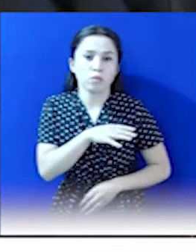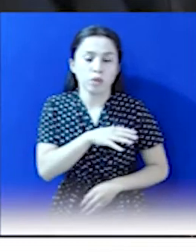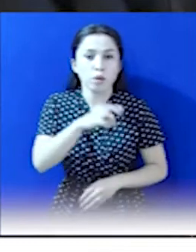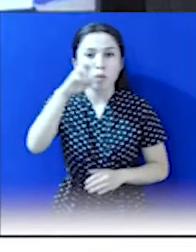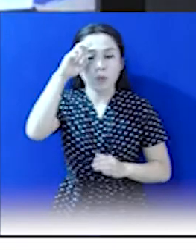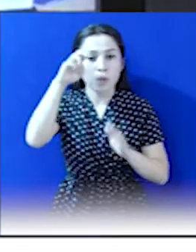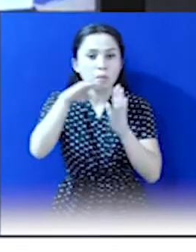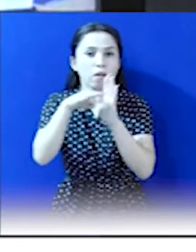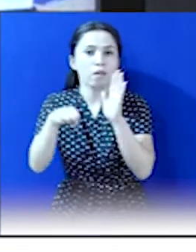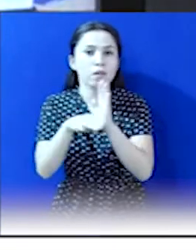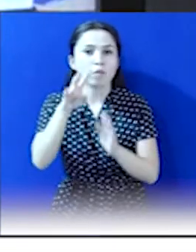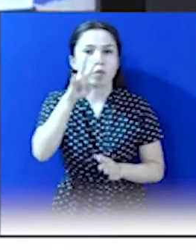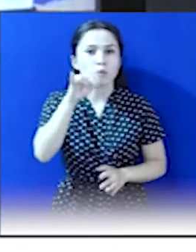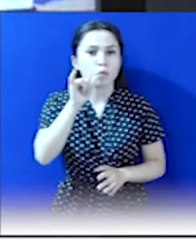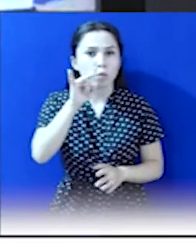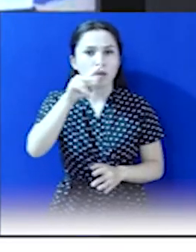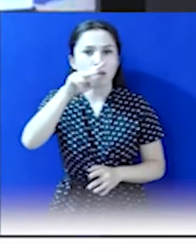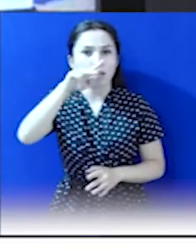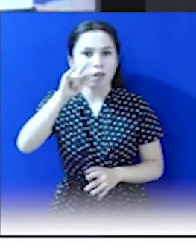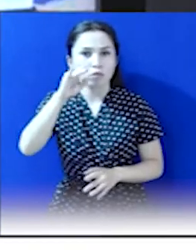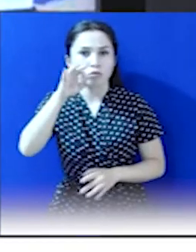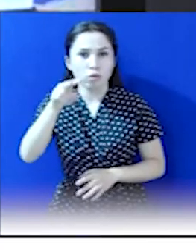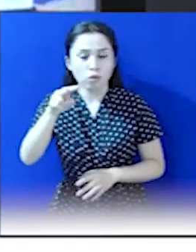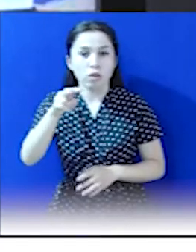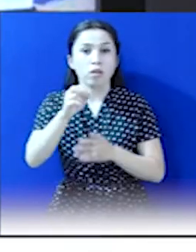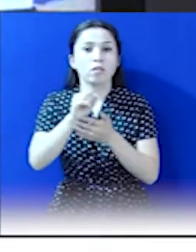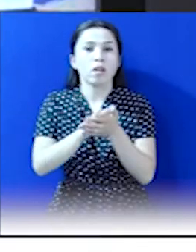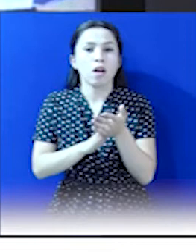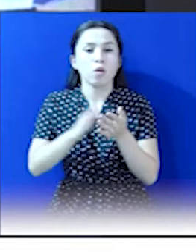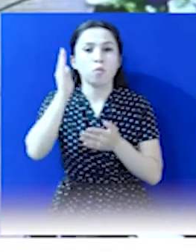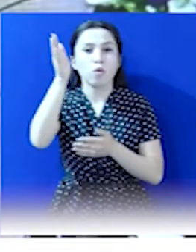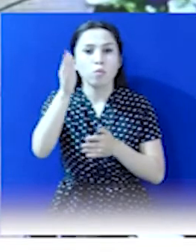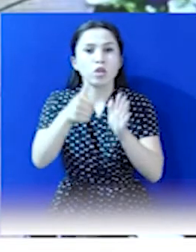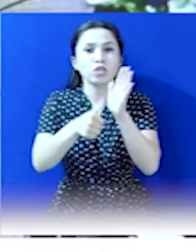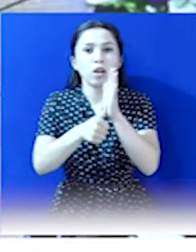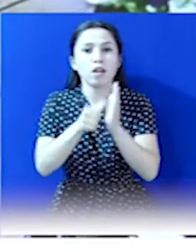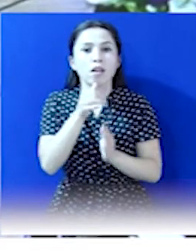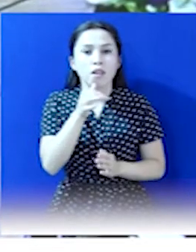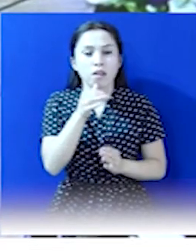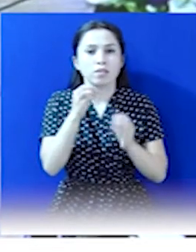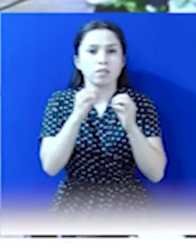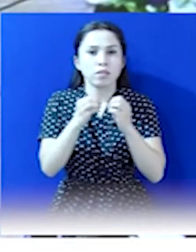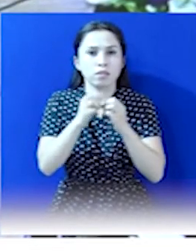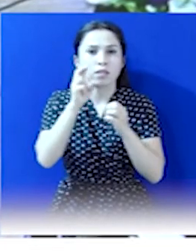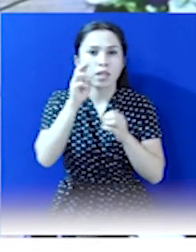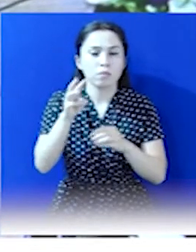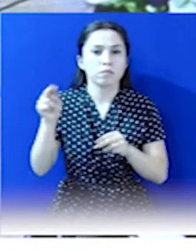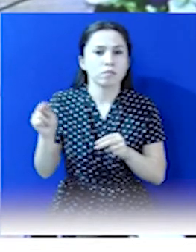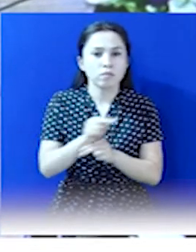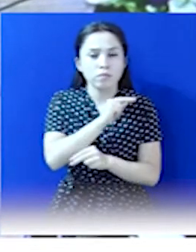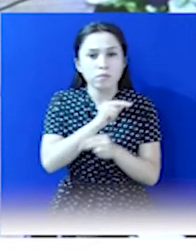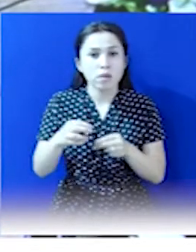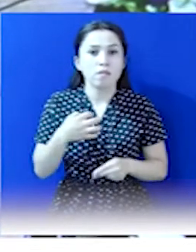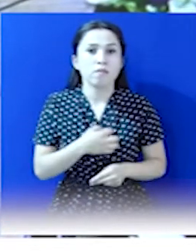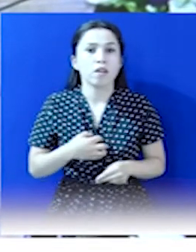клубтар апатты жағдайда. Ал мәдениет үйлері талапқа сай жұмыс істемейді. Аймақ басшысы композитордың көтерген мәселесі ерекше назар